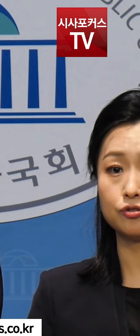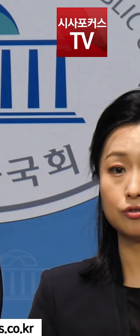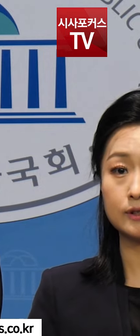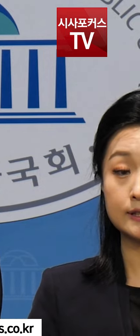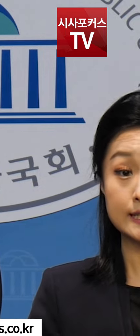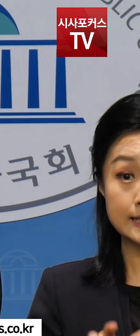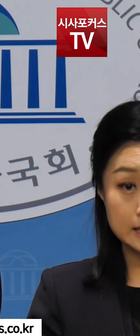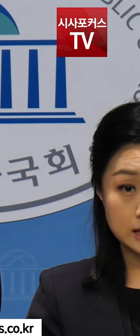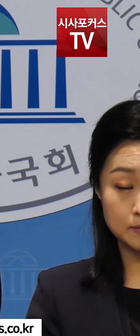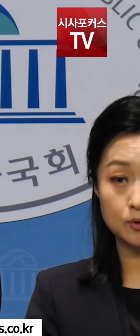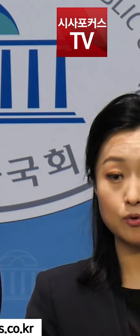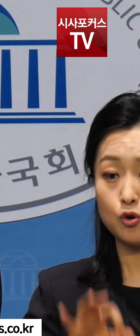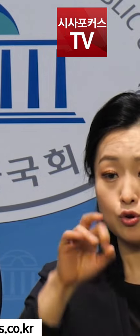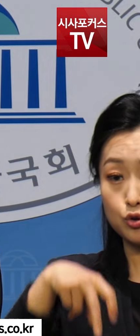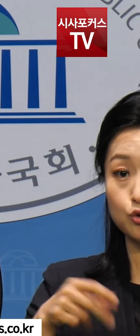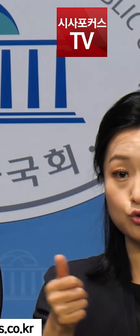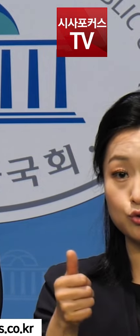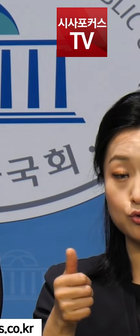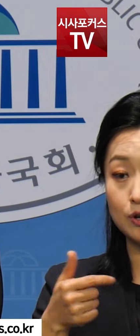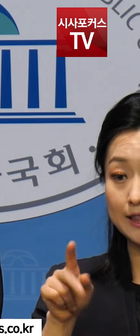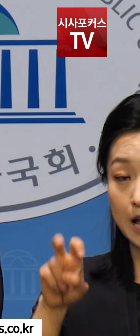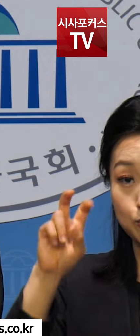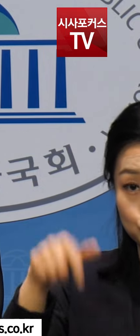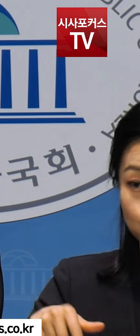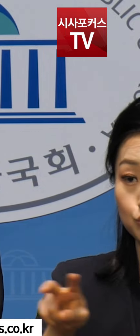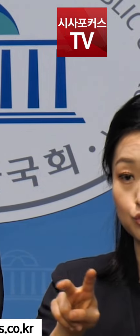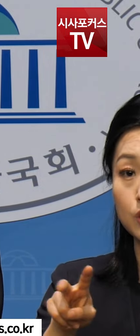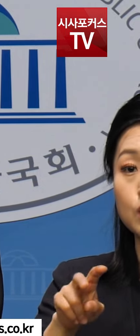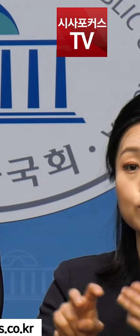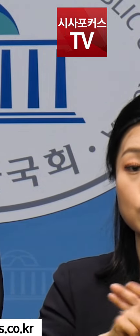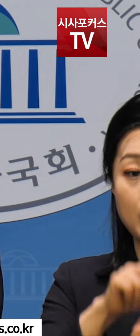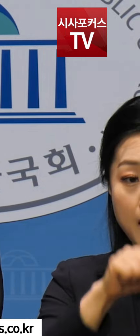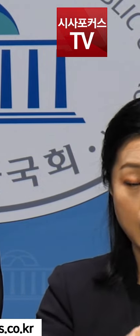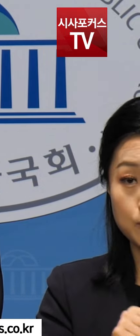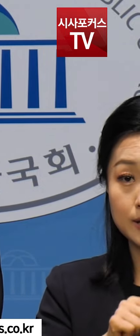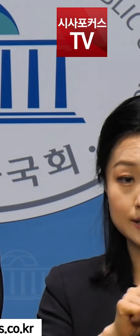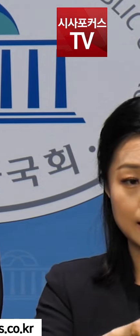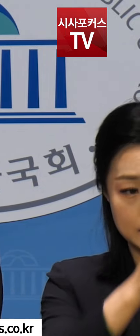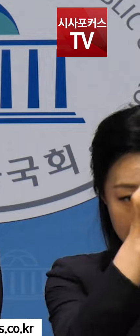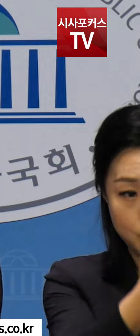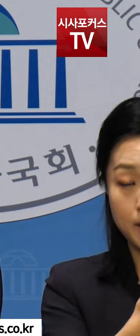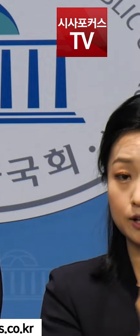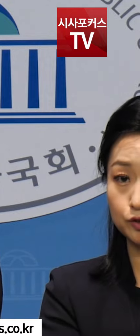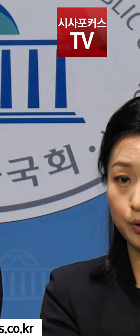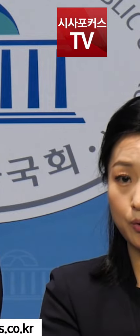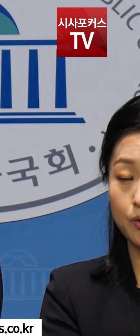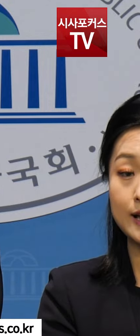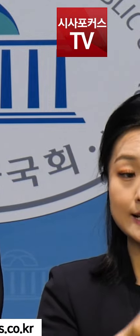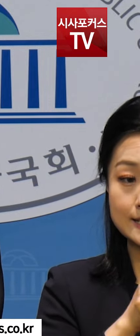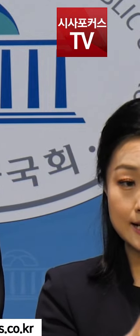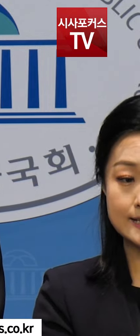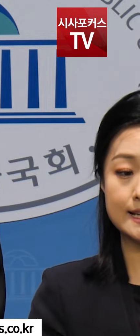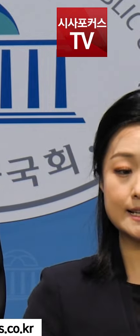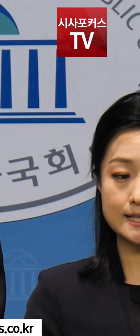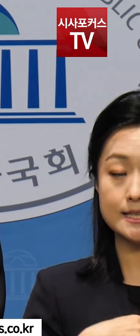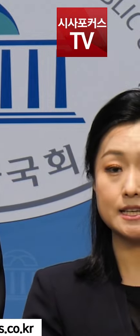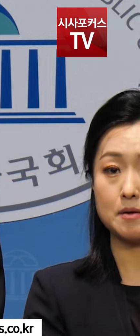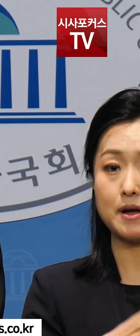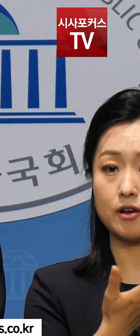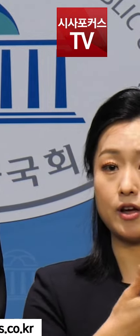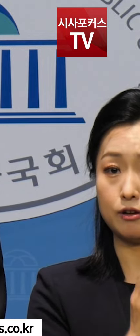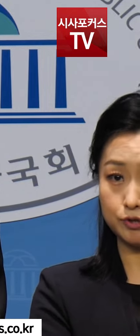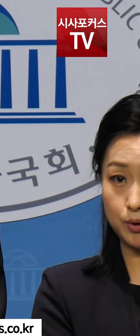부천지청장은 지금이라도 유동규 남욱 등과 관련된 불법 행위들을 국민에게 사죄하고 자세히 그 진실을 밝힌